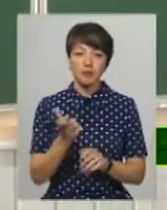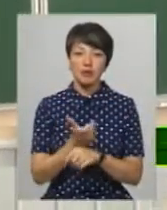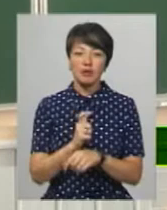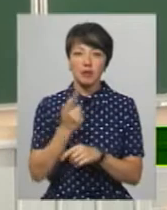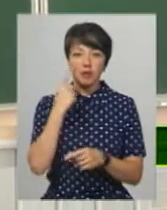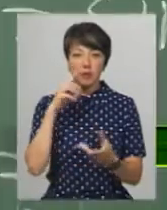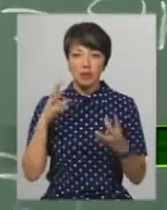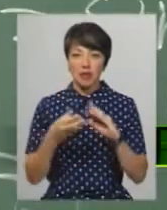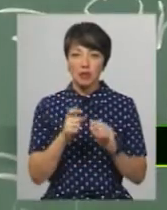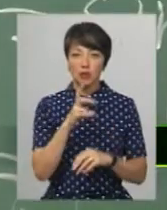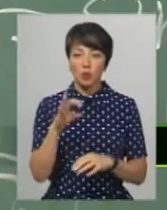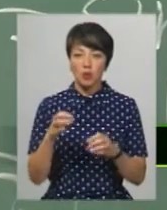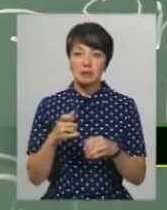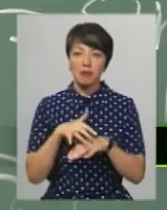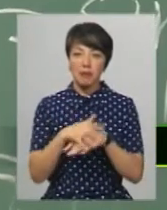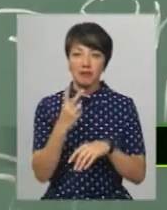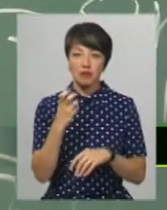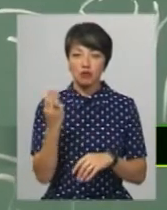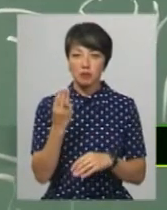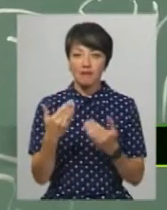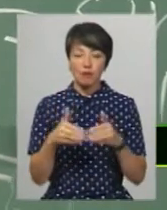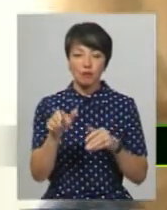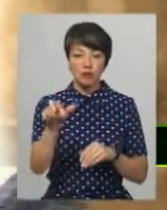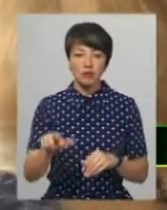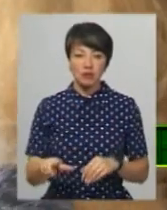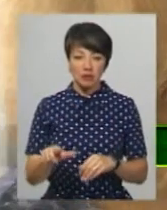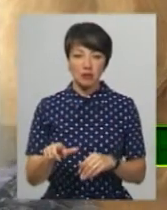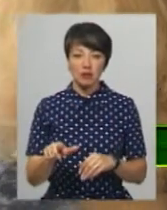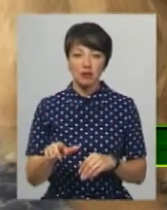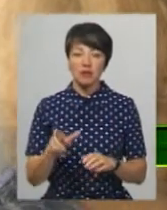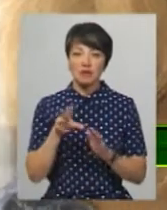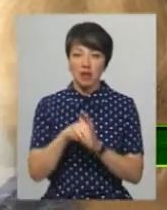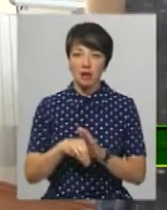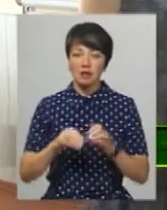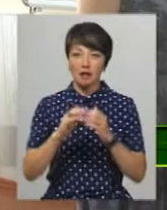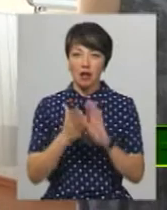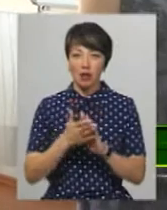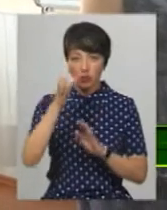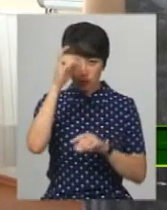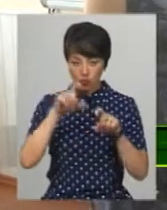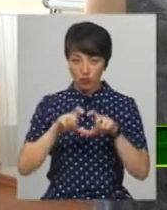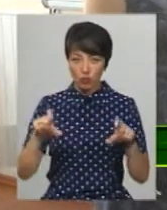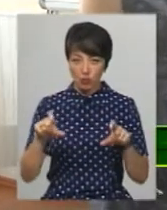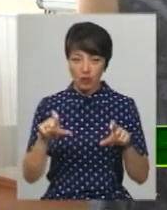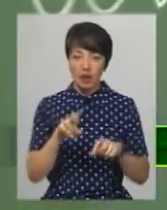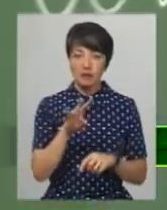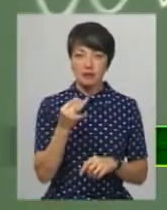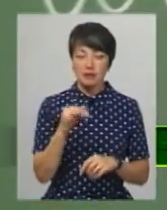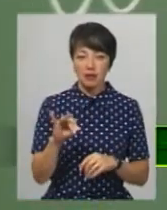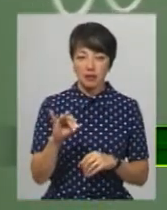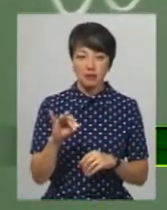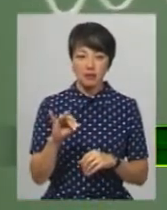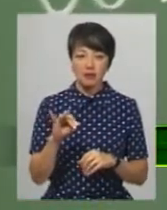кількість балів ЗНО з математики – 200, набравши Шепетівський випускник НВК номер 1 у складі загальноосвітньої школи 1-2 ступенів та ліцею імені